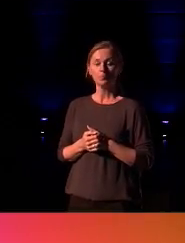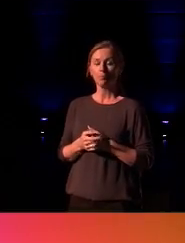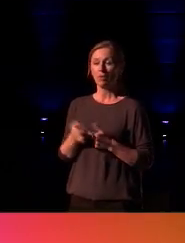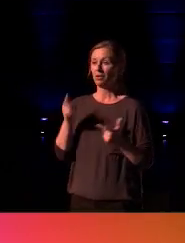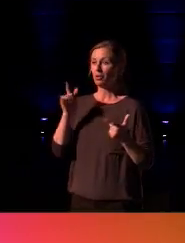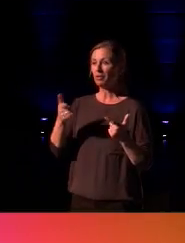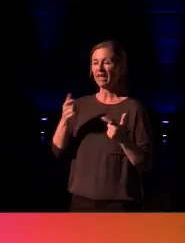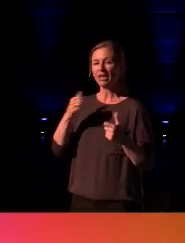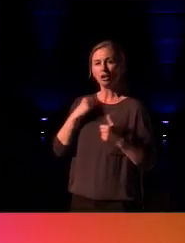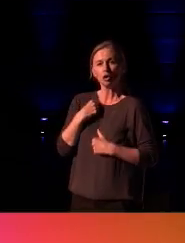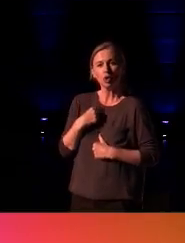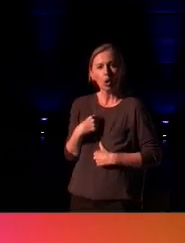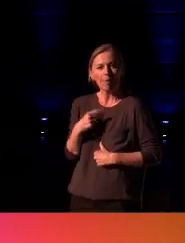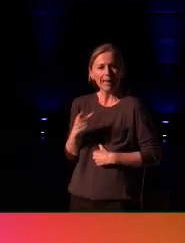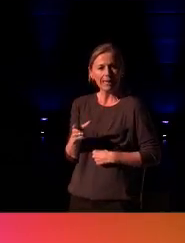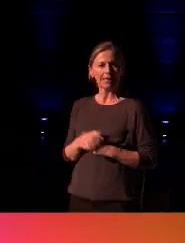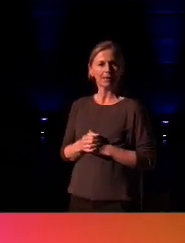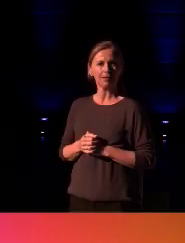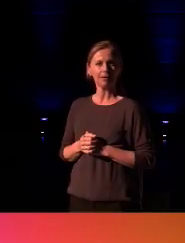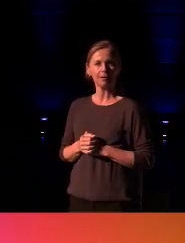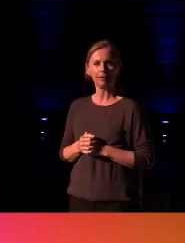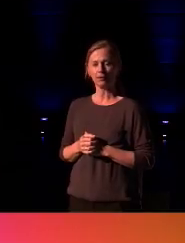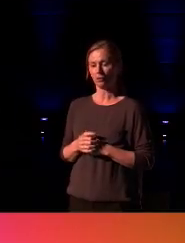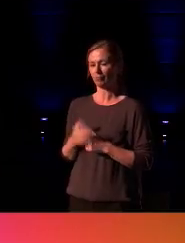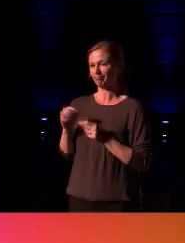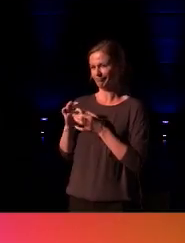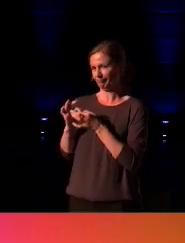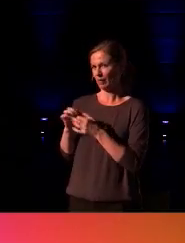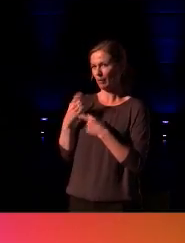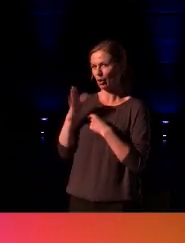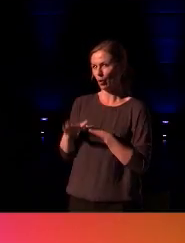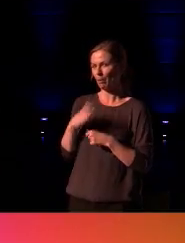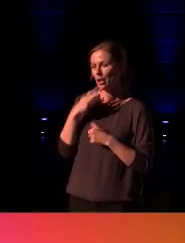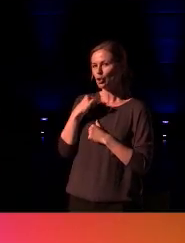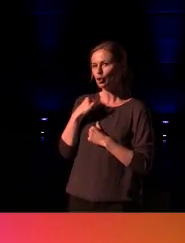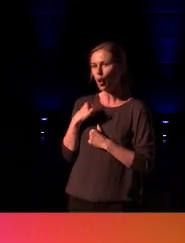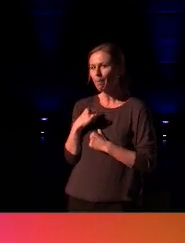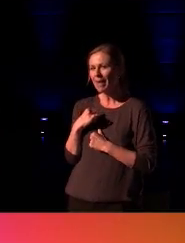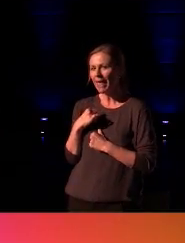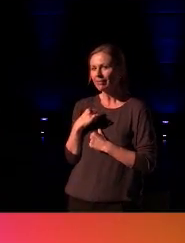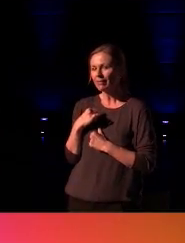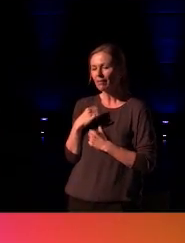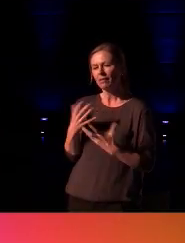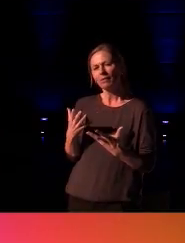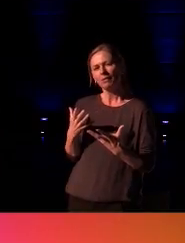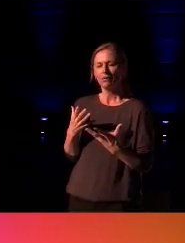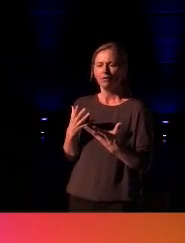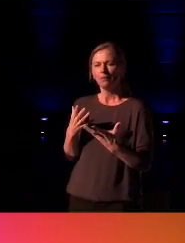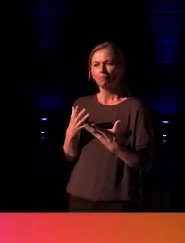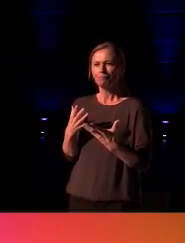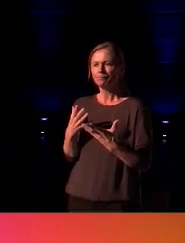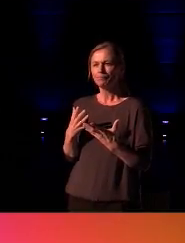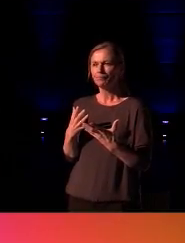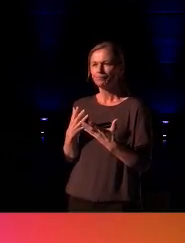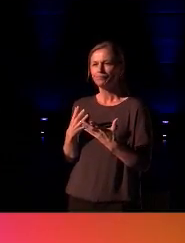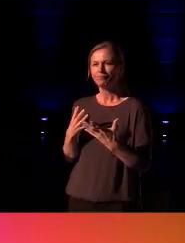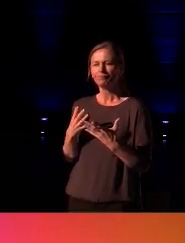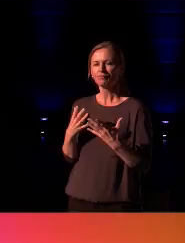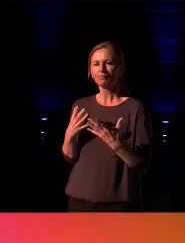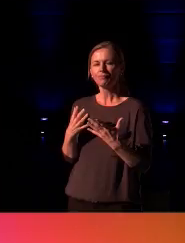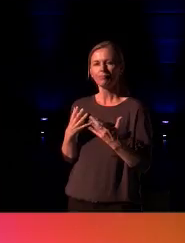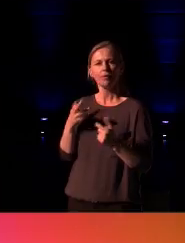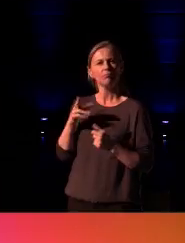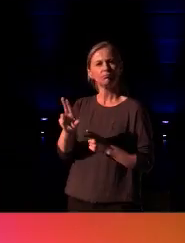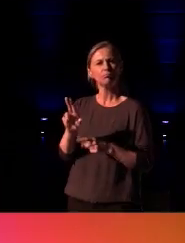er skrøpelig, og det skal jeg si litt om, dette med skrøpelighet, som på en måte er